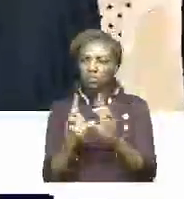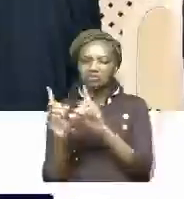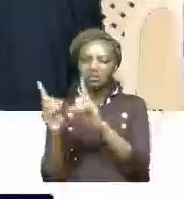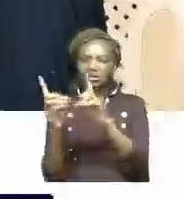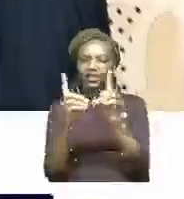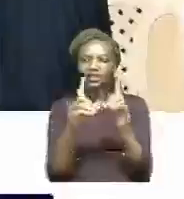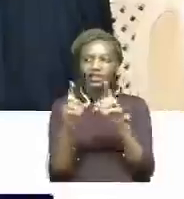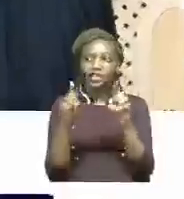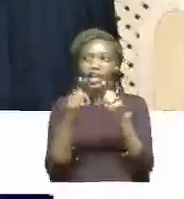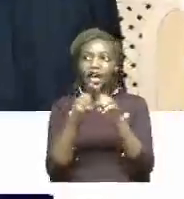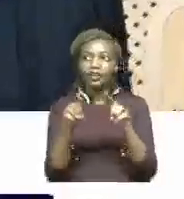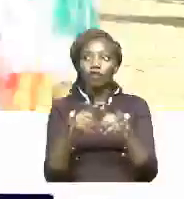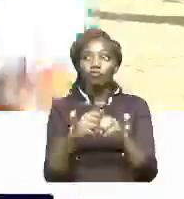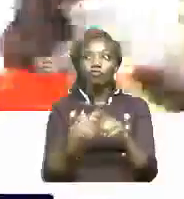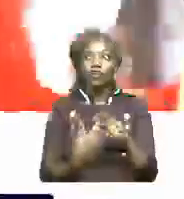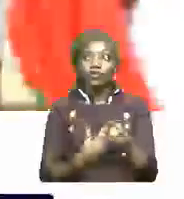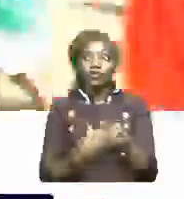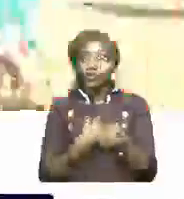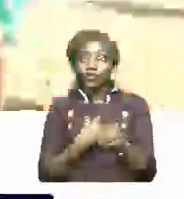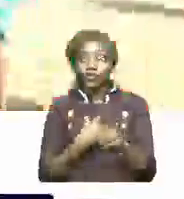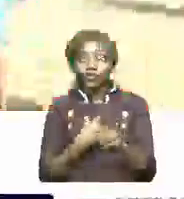waliofika tayari kwa sherehe hizo.